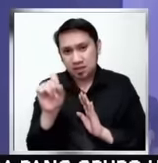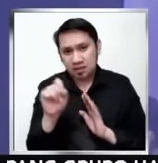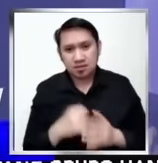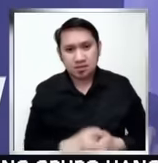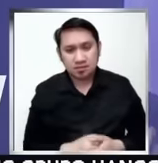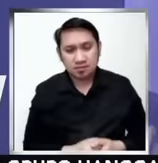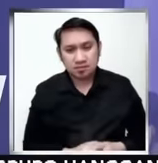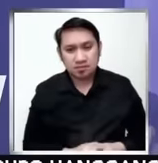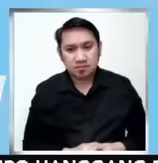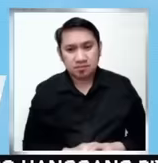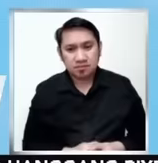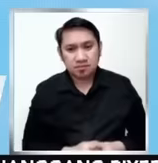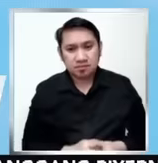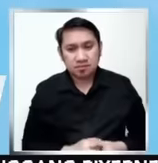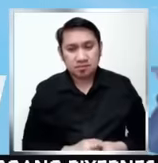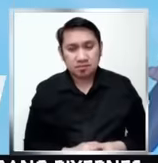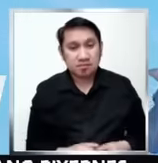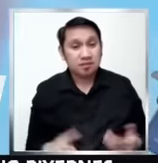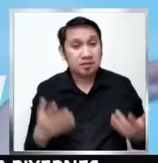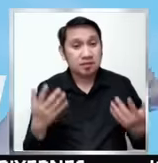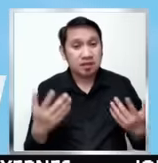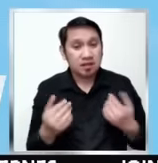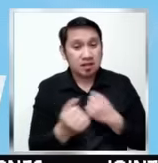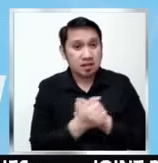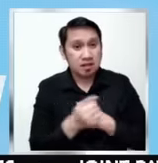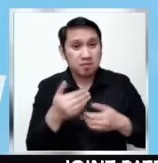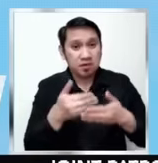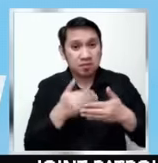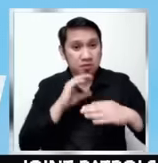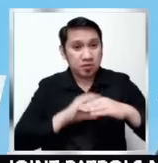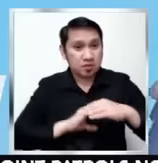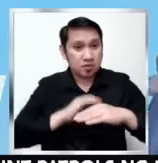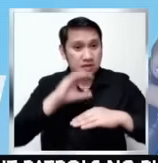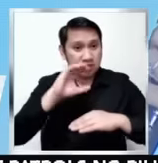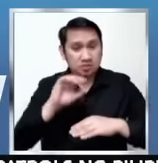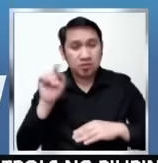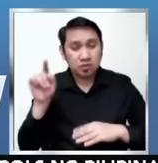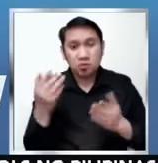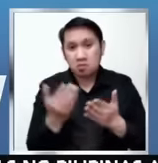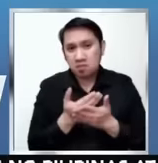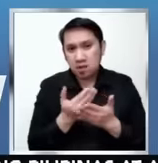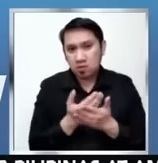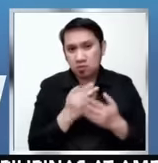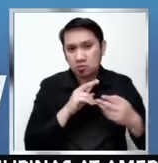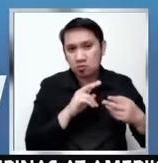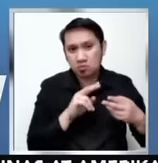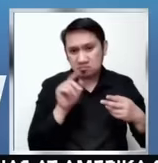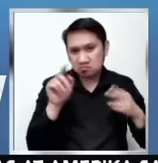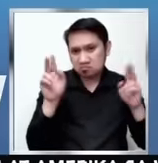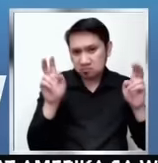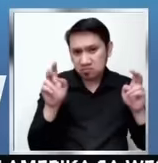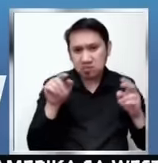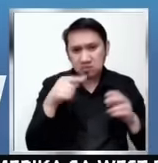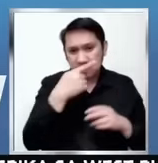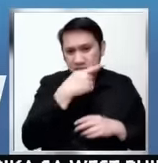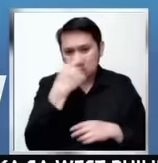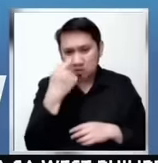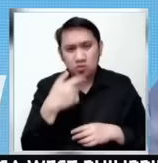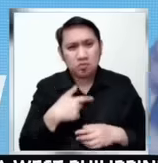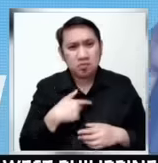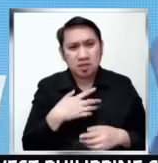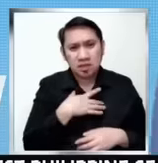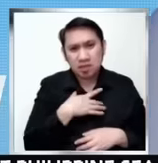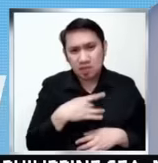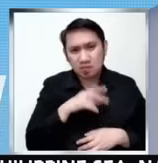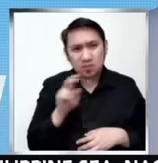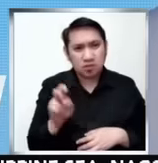Nilaunch na ni Love Before Sunrise star Bea Alonza ang kanyang newest bagline. Mahilig daw kasi si Bea sa pag-travel at pag-organize